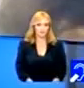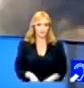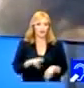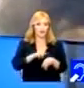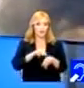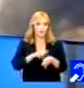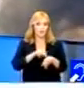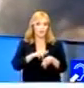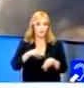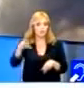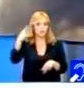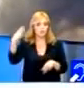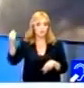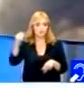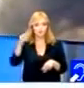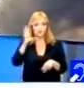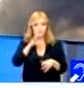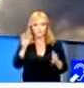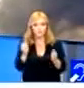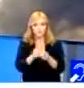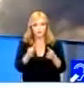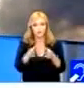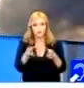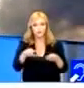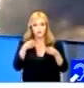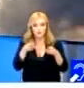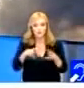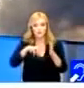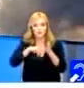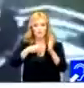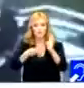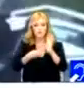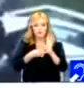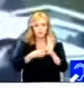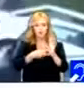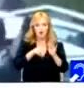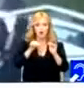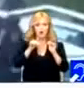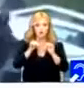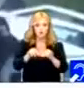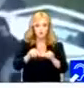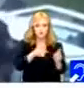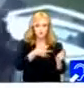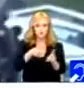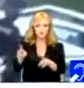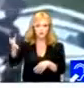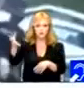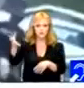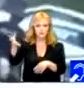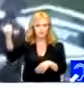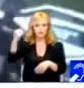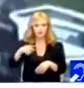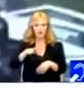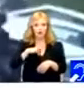Poliția olandeză a dejucat un atac terorist de proporții. 7 oameni au fost arestați, suspectați că plănuiau un dublu atentat în Olanda, un atac cu